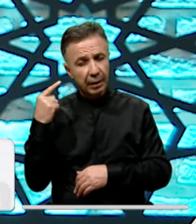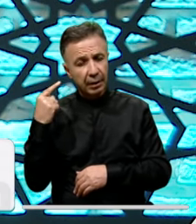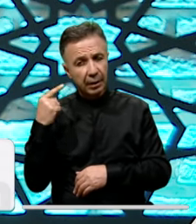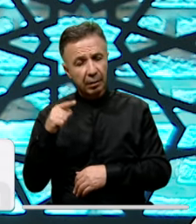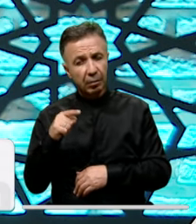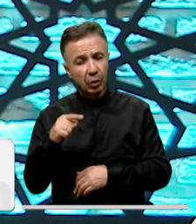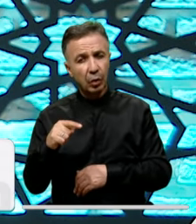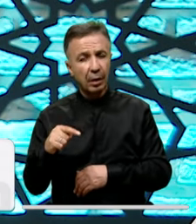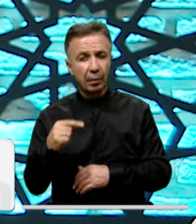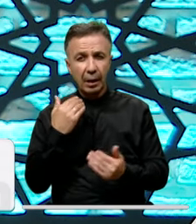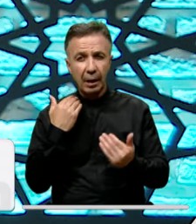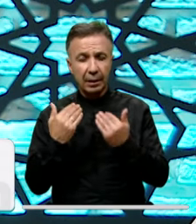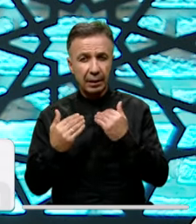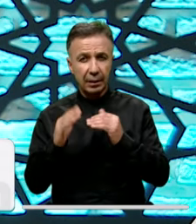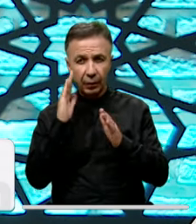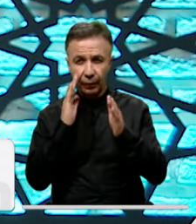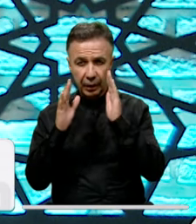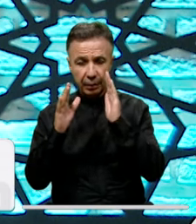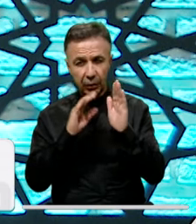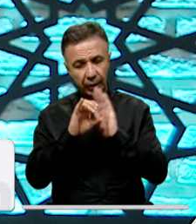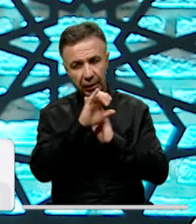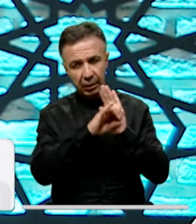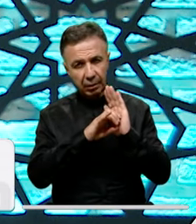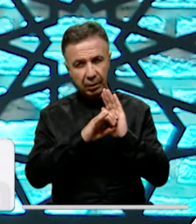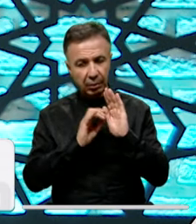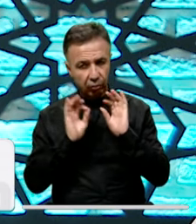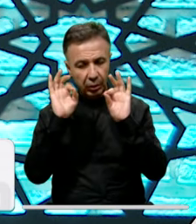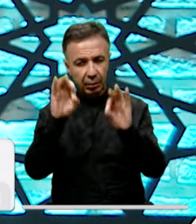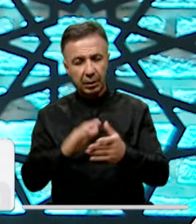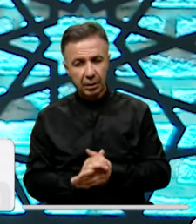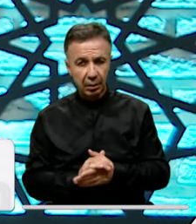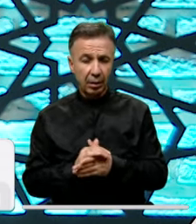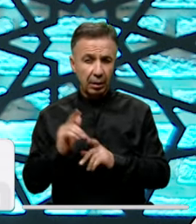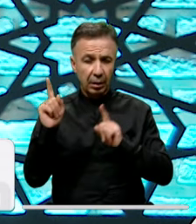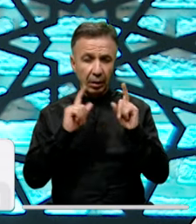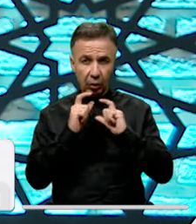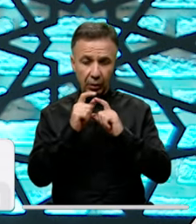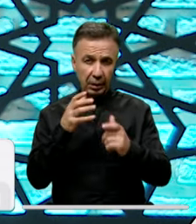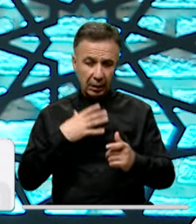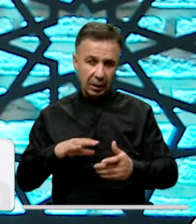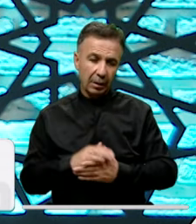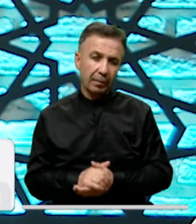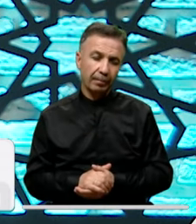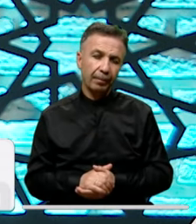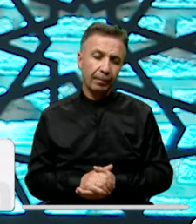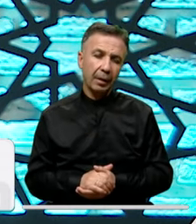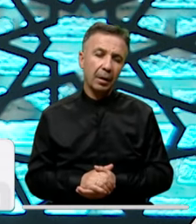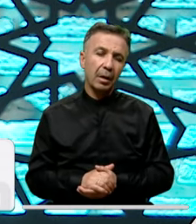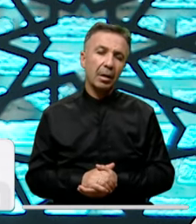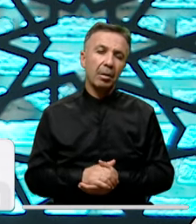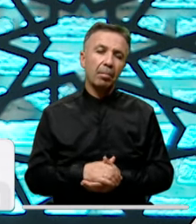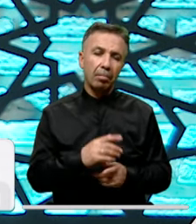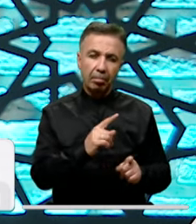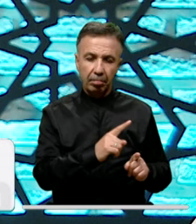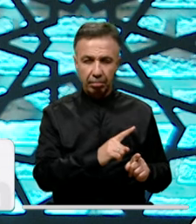bu adres üzerinden bize ulaştırmanız mümkün. Ve sosyal medya üzerinden soru göndermek isteyen, paylaşımlarımızı takip